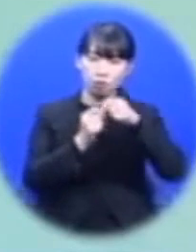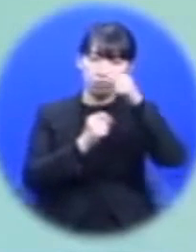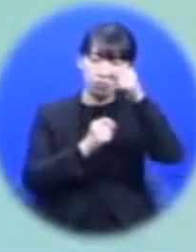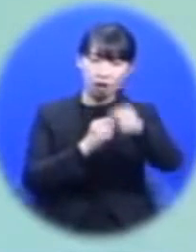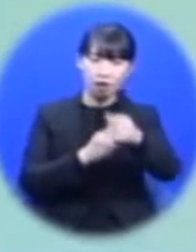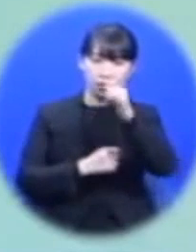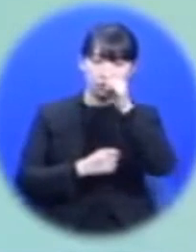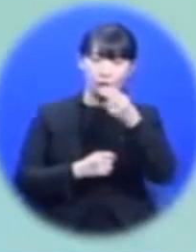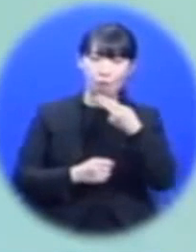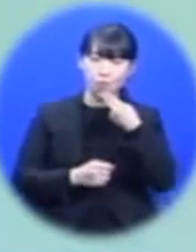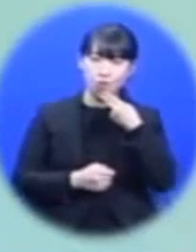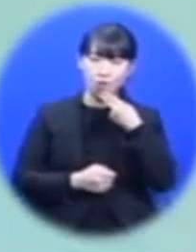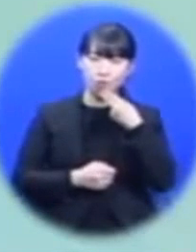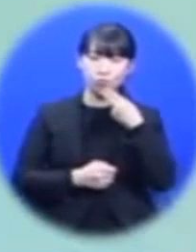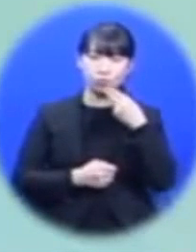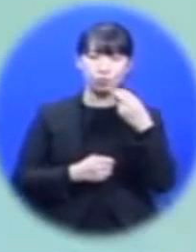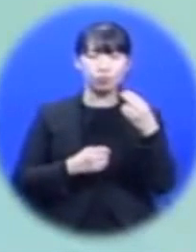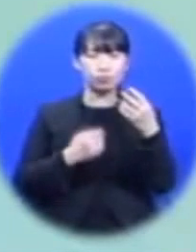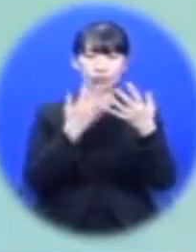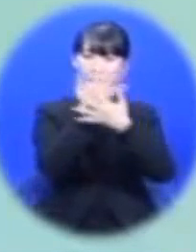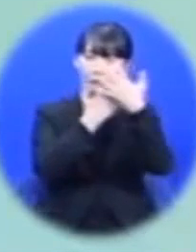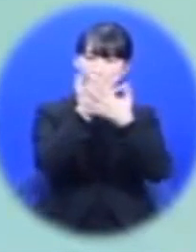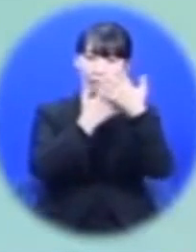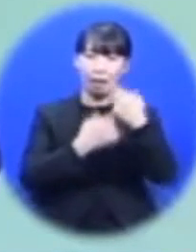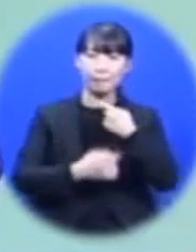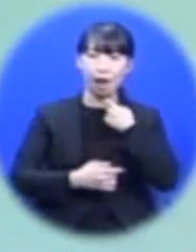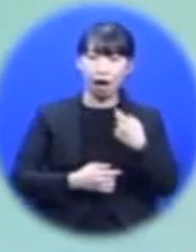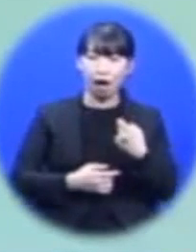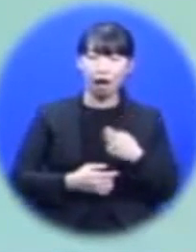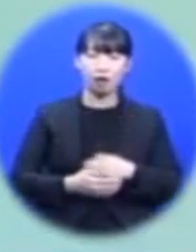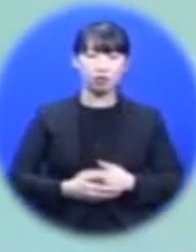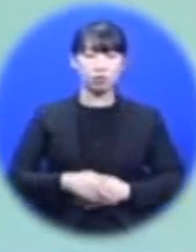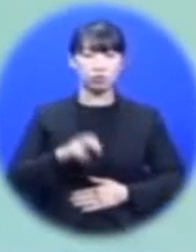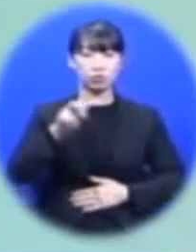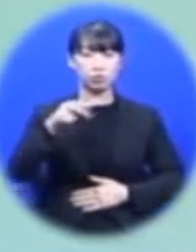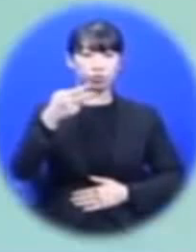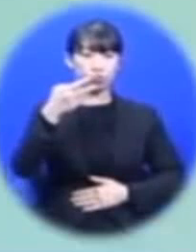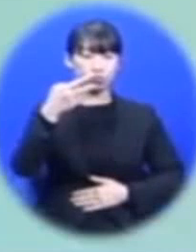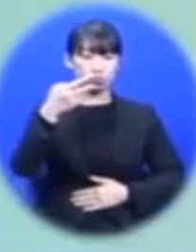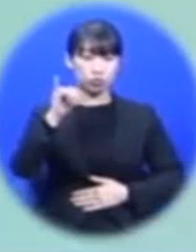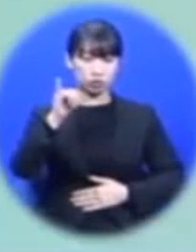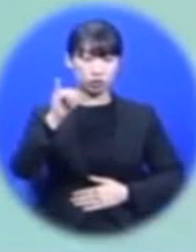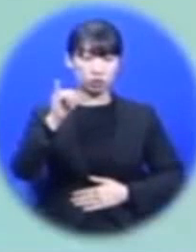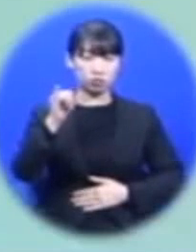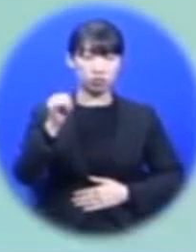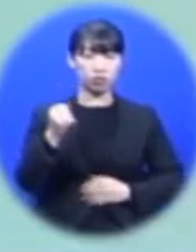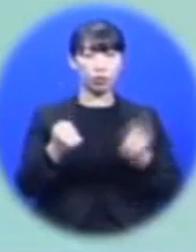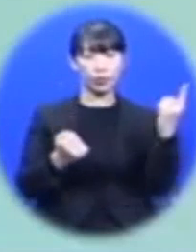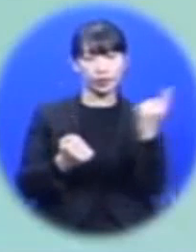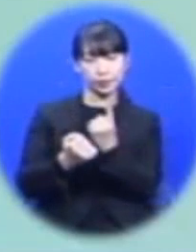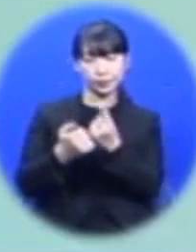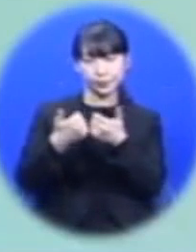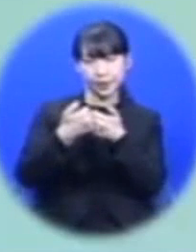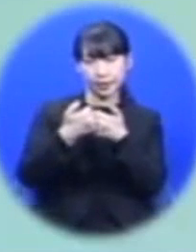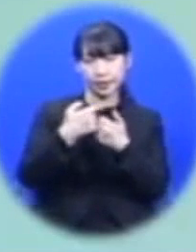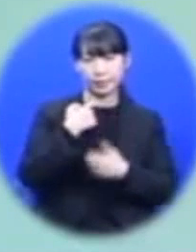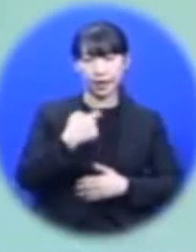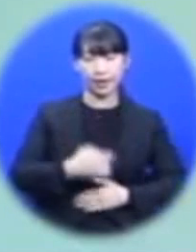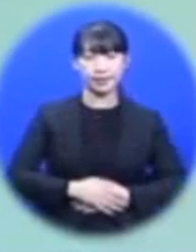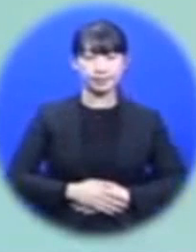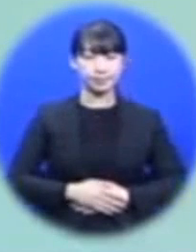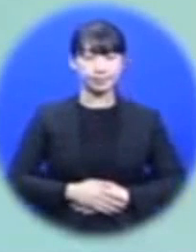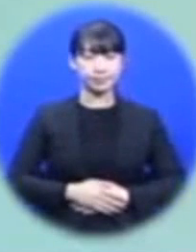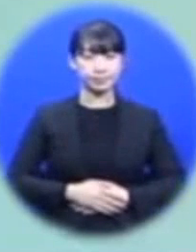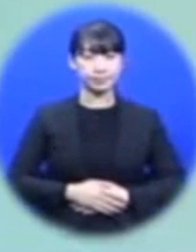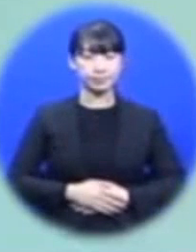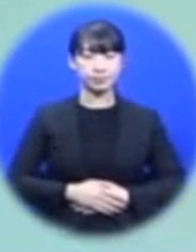점에 대해서 확신이 안 드는 겁니다 그래서 무디에이 와서 상담을 했습니다 무디가